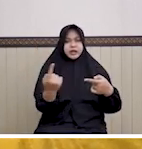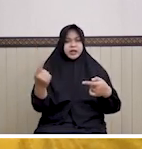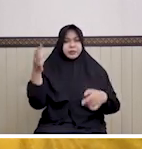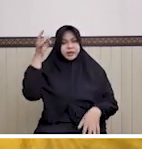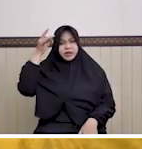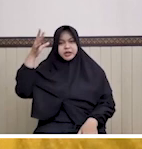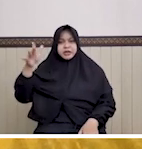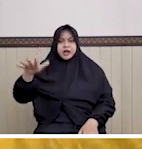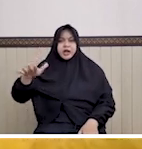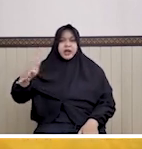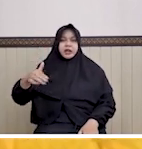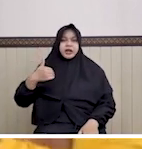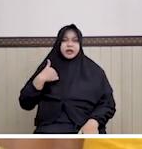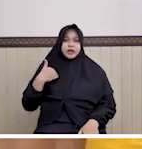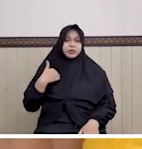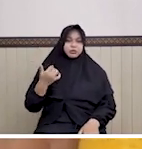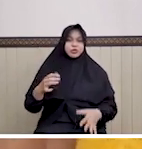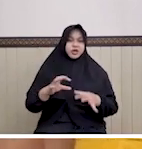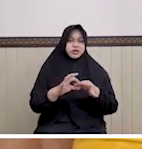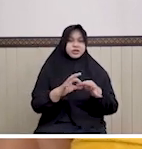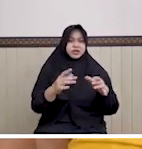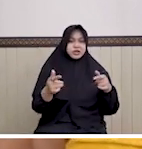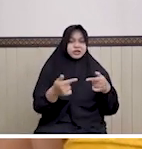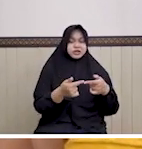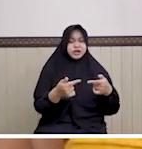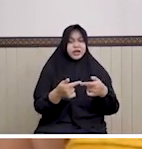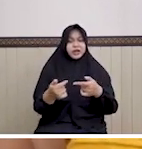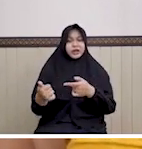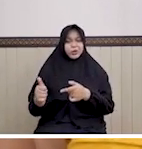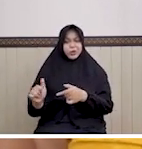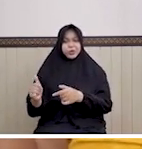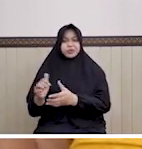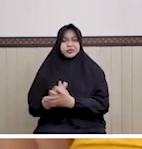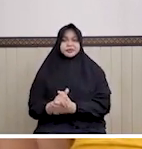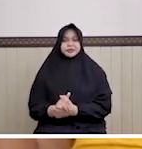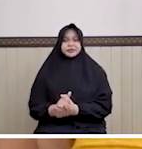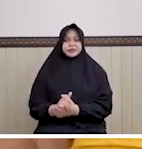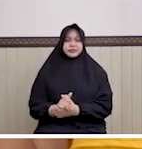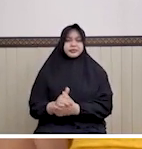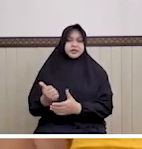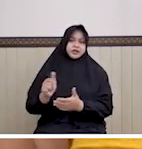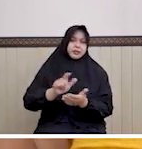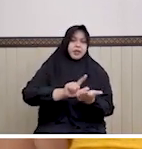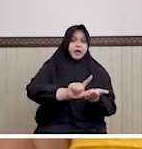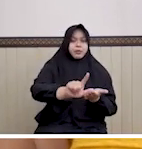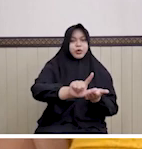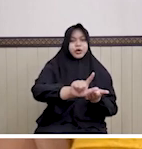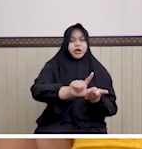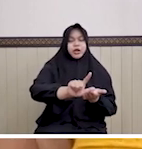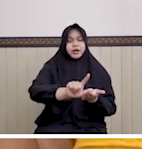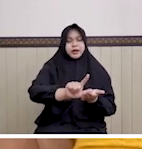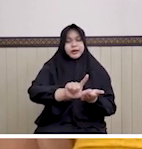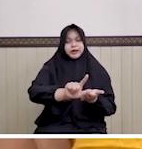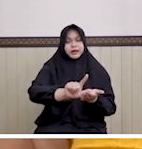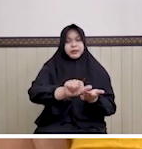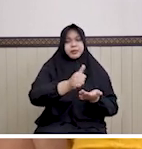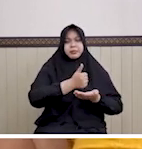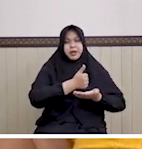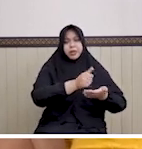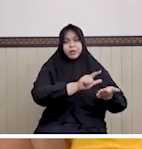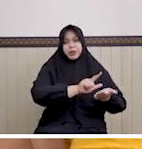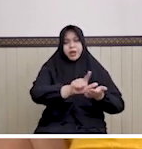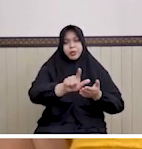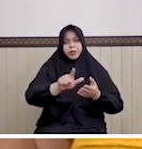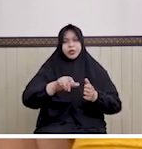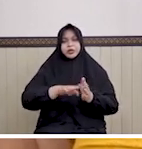Desa itu rata-rata kita punya jejaring jadi jejaring jejaring itu yang nanti akan melaporkan atau memiringkan